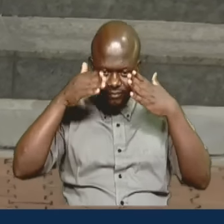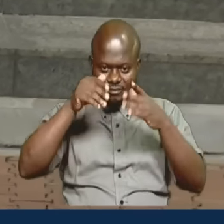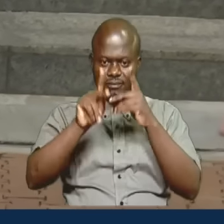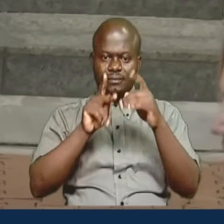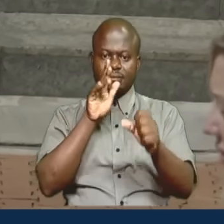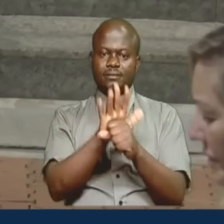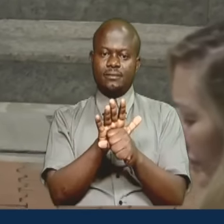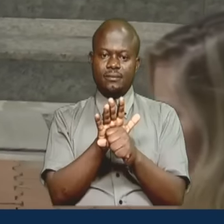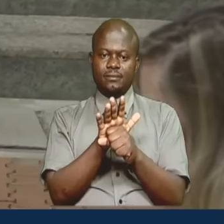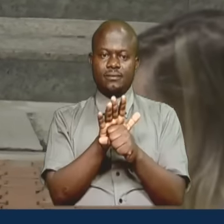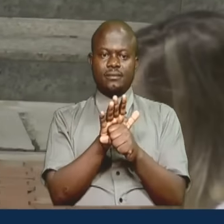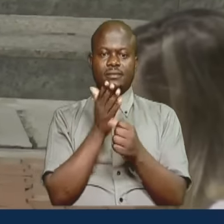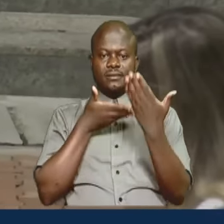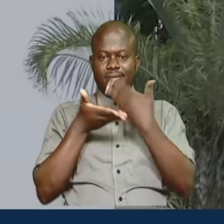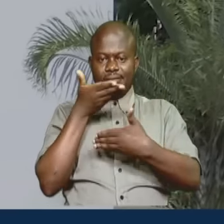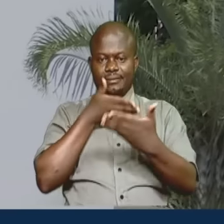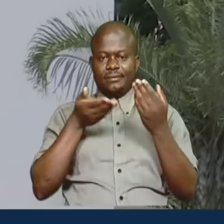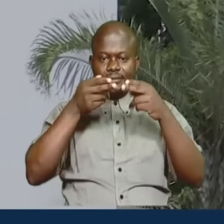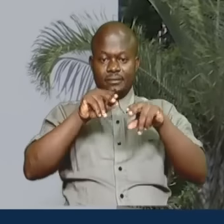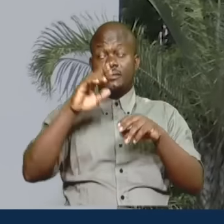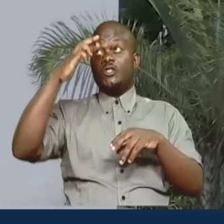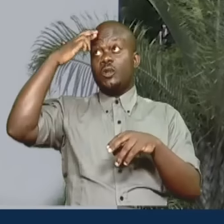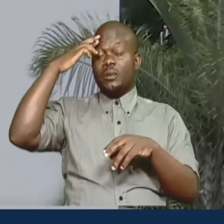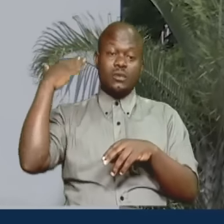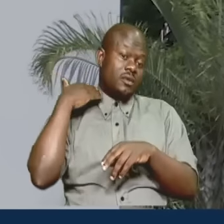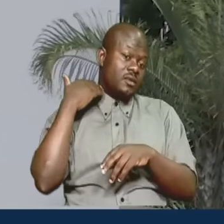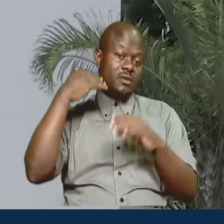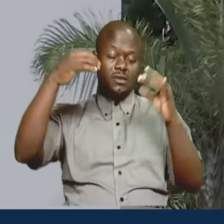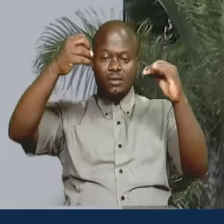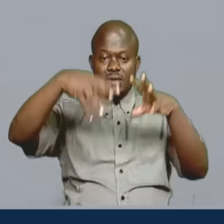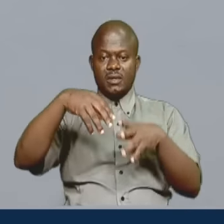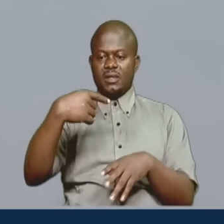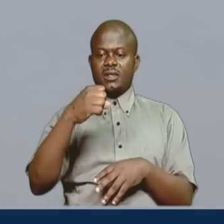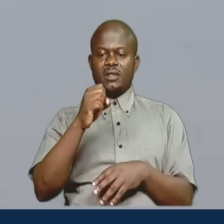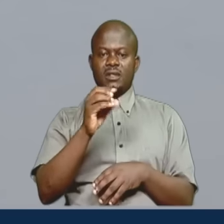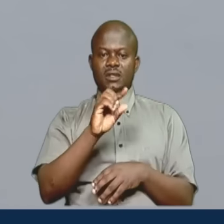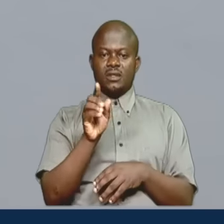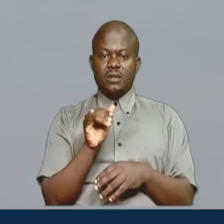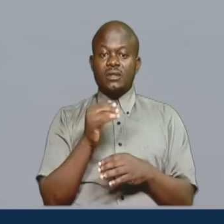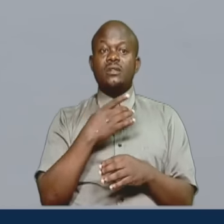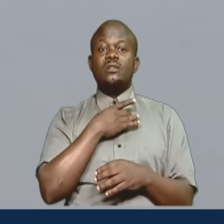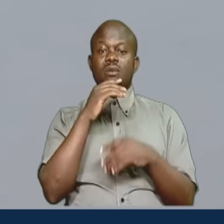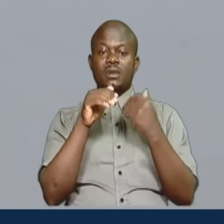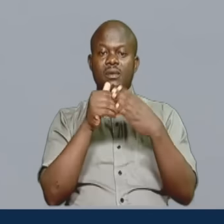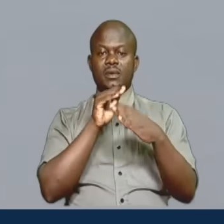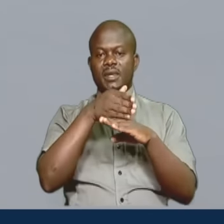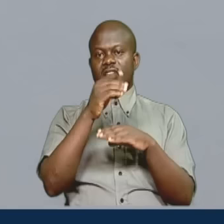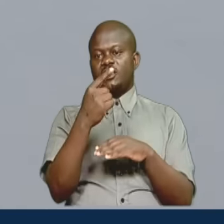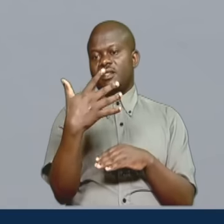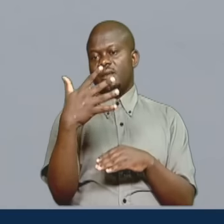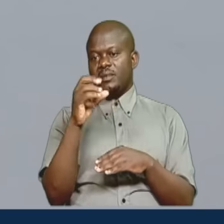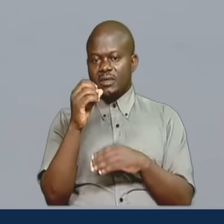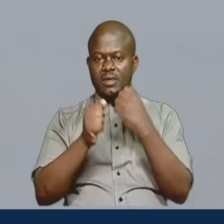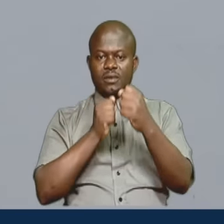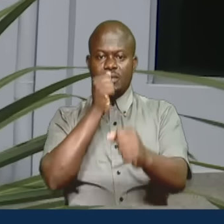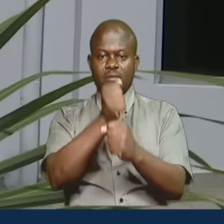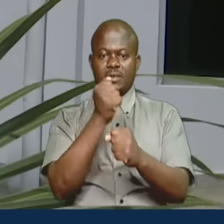karengane. Ni ibiganiro byabereye ku rwibutso rwa genocide rwa Kigali ku Gisozi rusurwa n'abantu barenga 1,150 ku